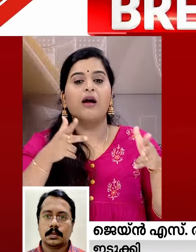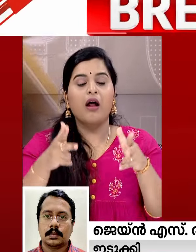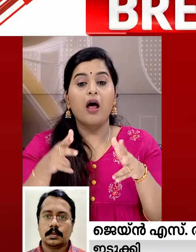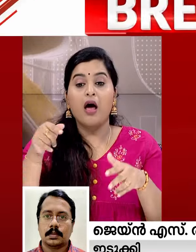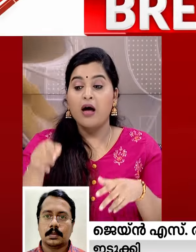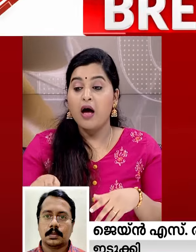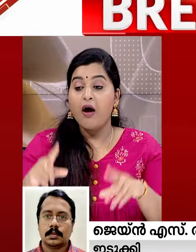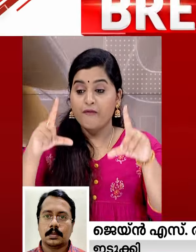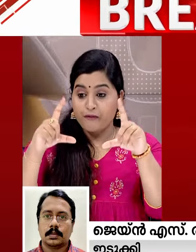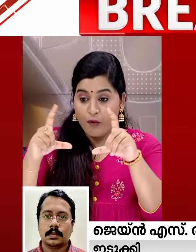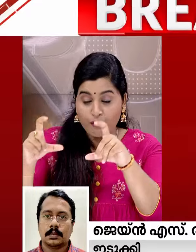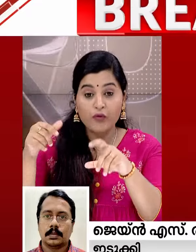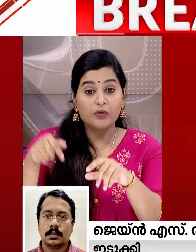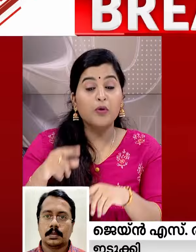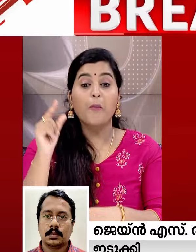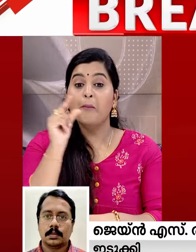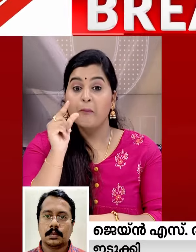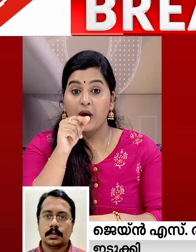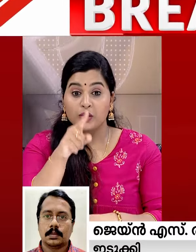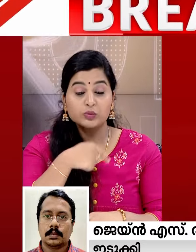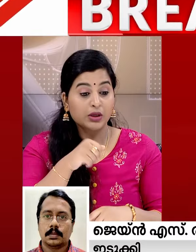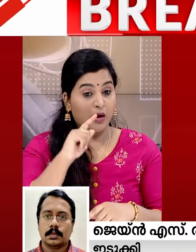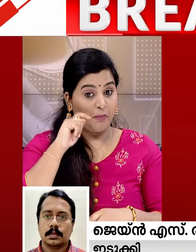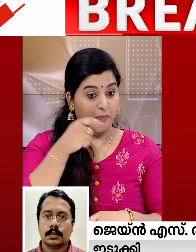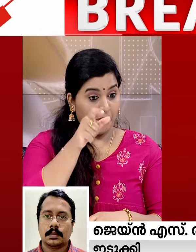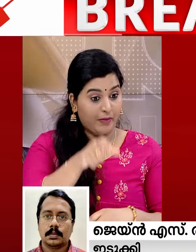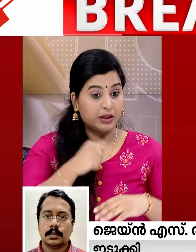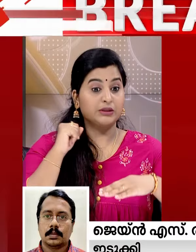ദൃശ്യങ്ങളടക്കം ബന്ധുക്കൾക്ക് അയച്ചു നൽകുകയും ചെയ്തു. ഇതേ